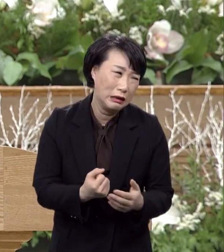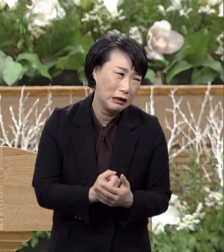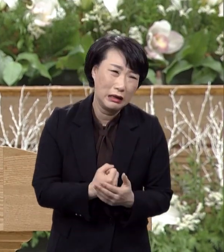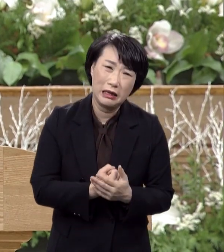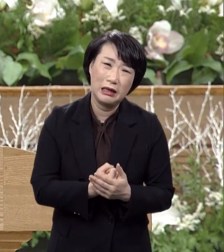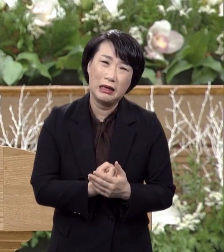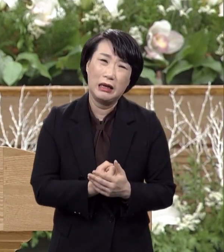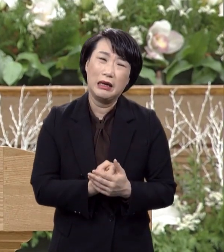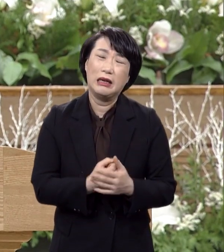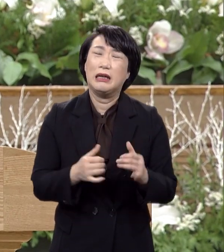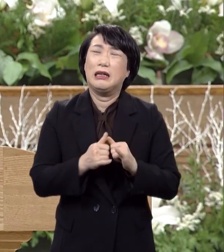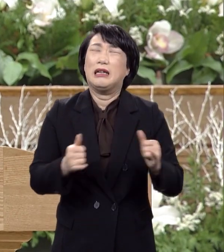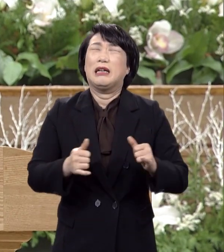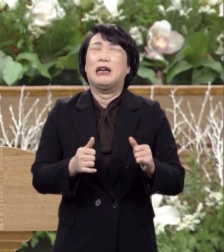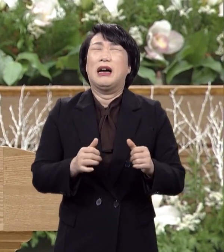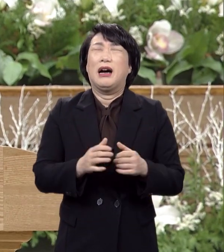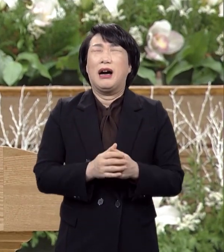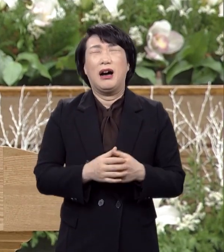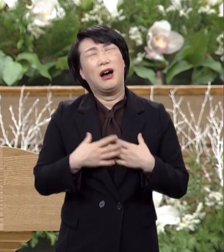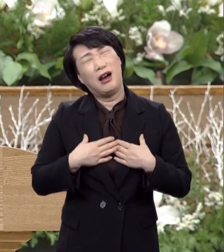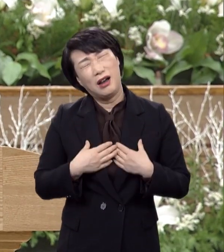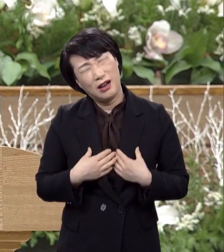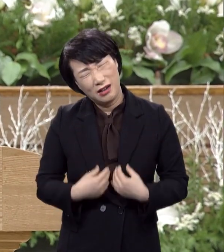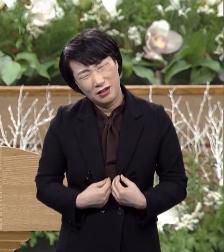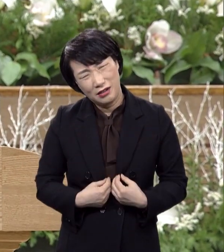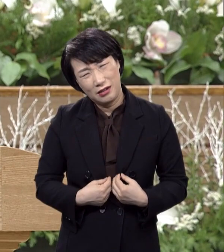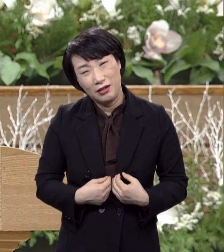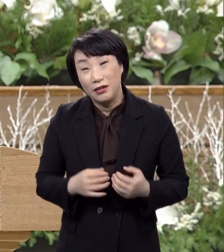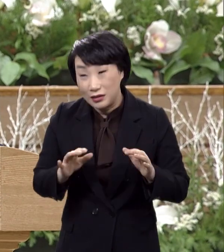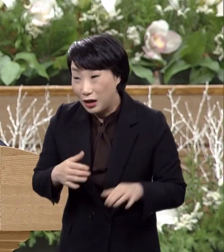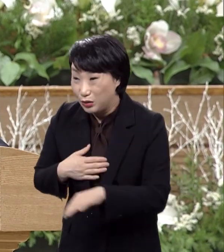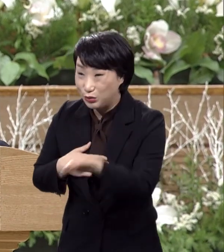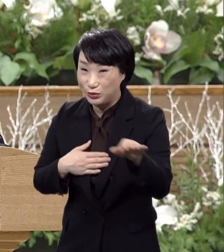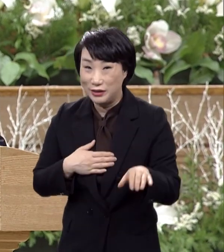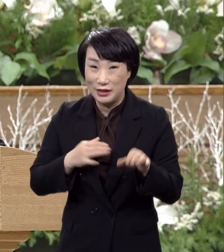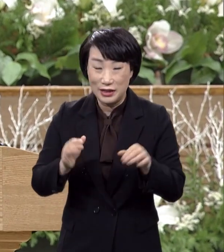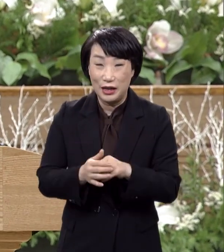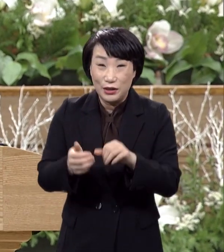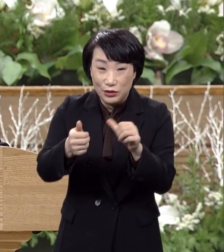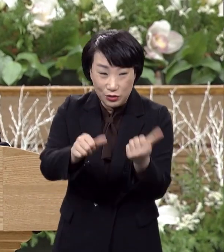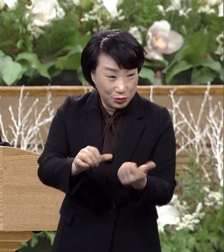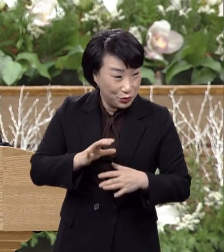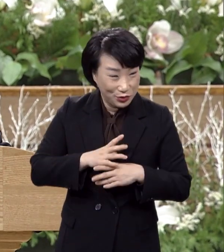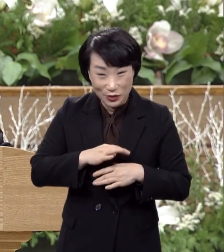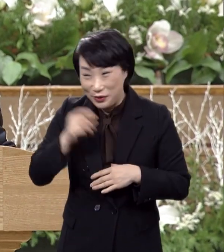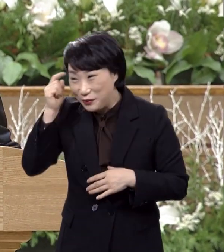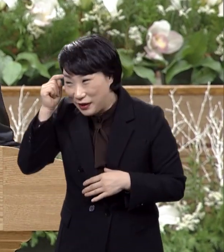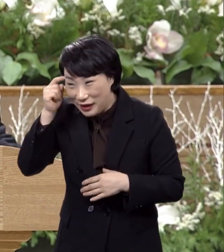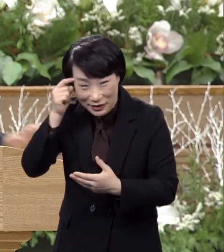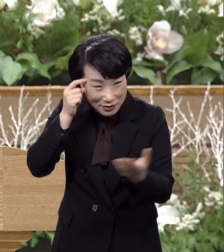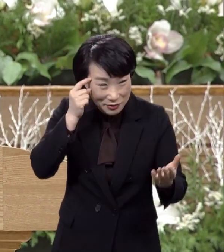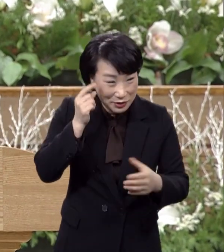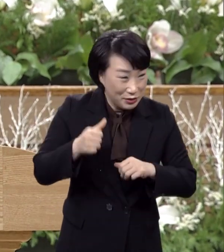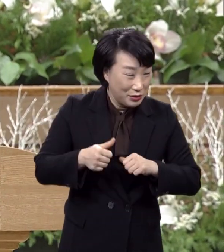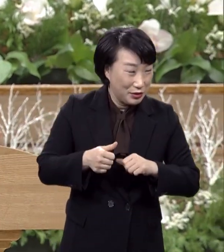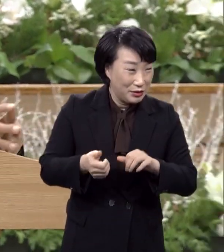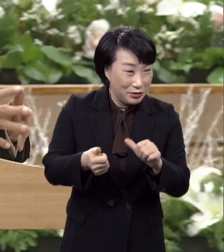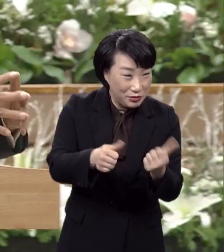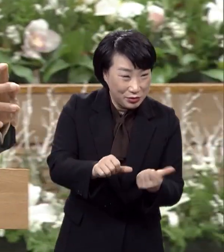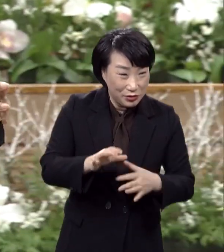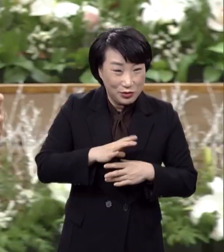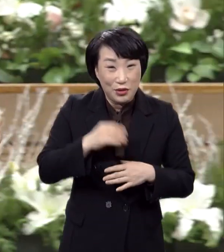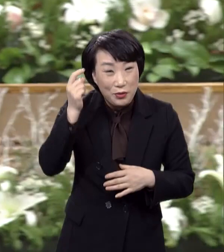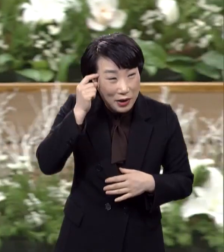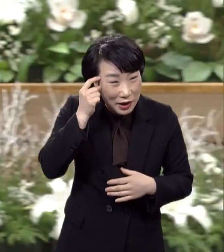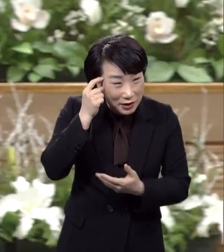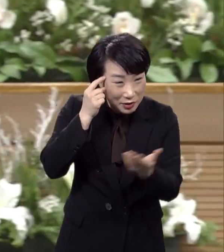얼마나 인생이 절망적인가. 여러분, 우리가 왜 죽음이 두려울까요? 세상에서